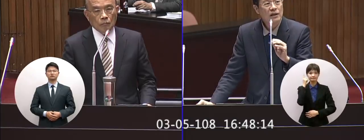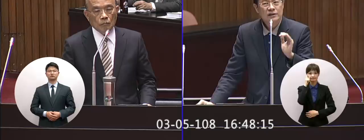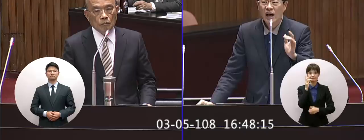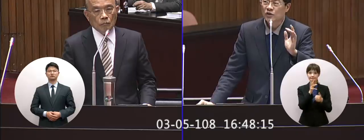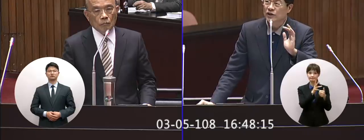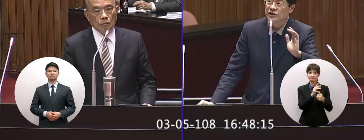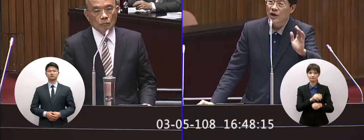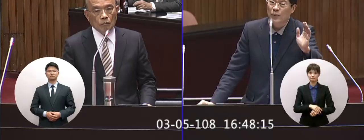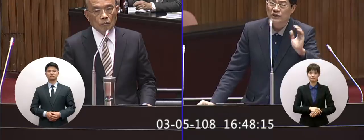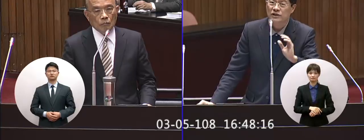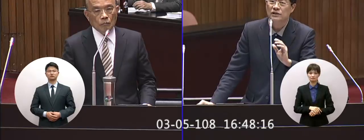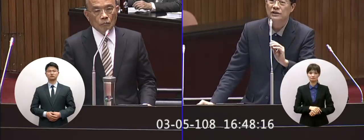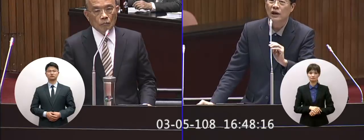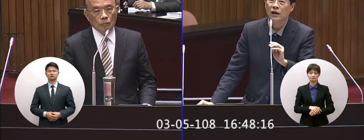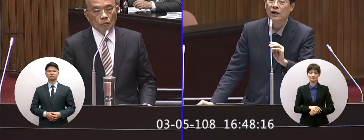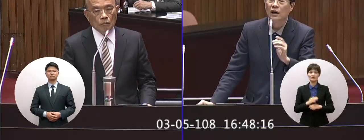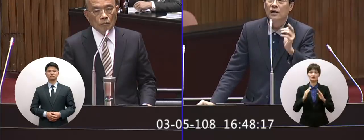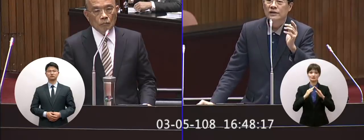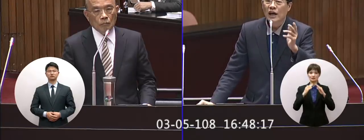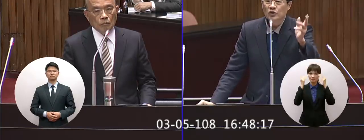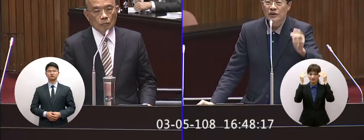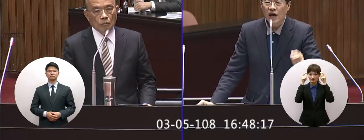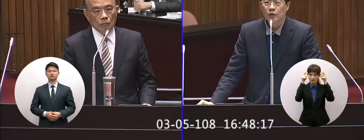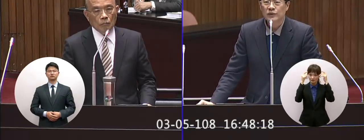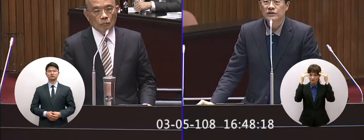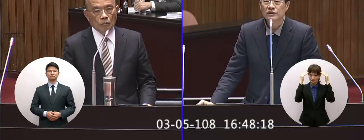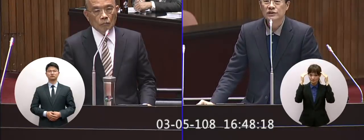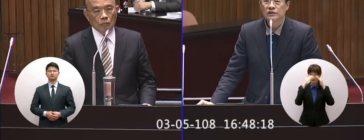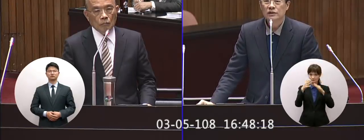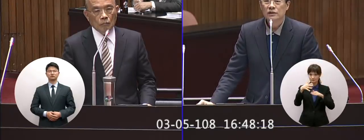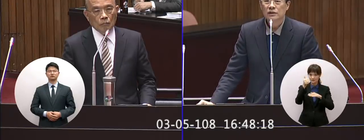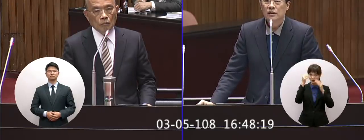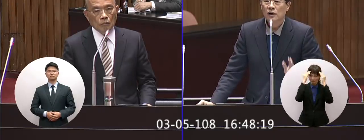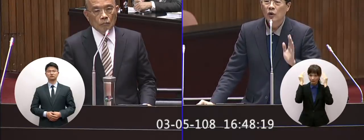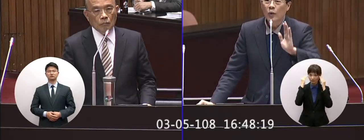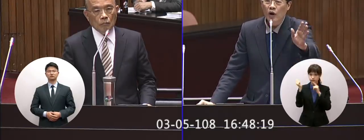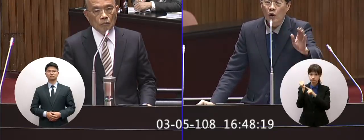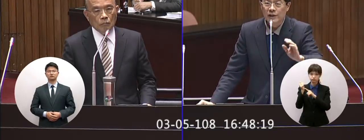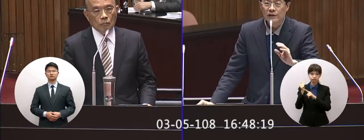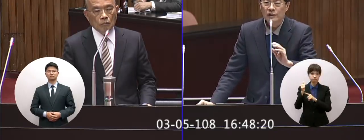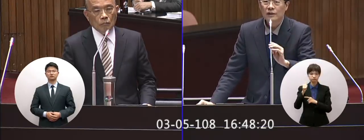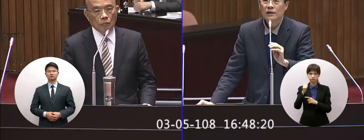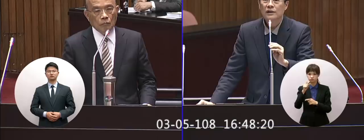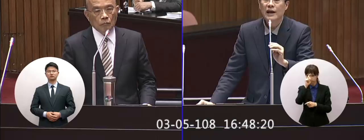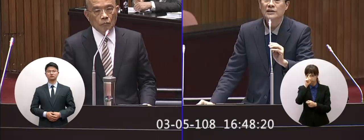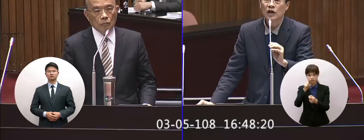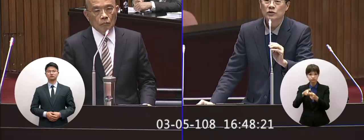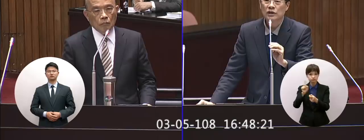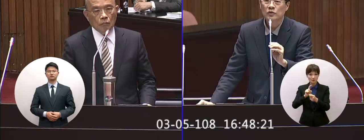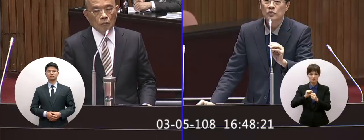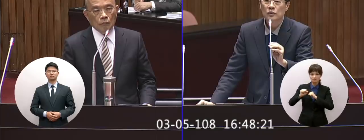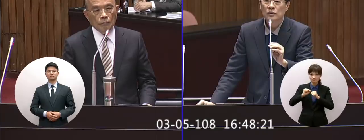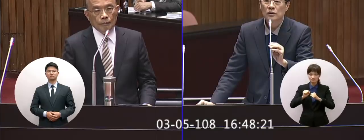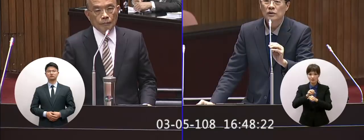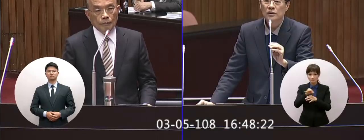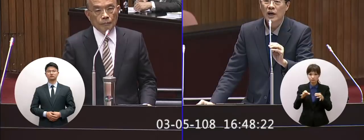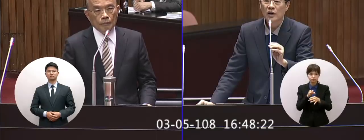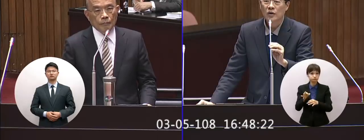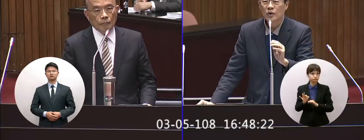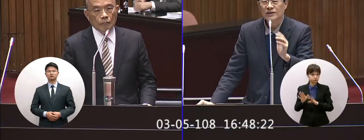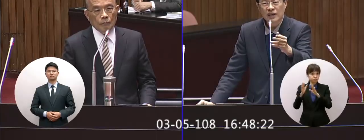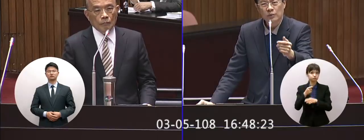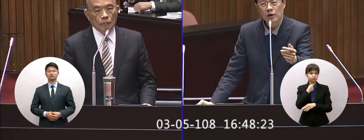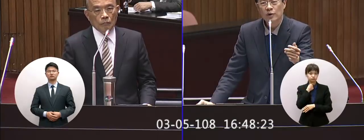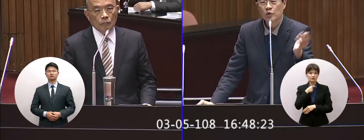教一下，他就一直在拼经济啊，他去大陆拼经济，为农民来找生路，